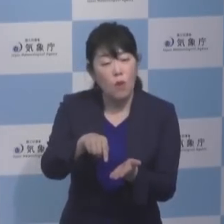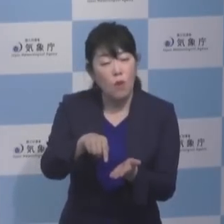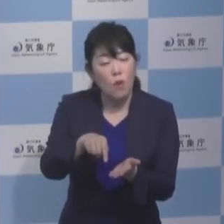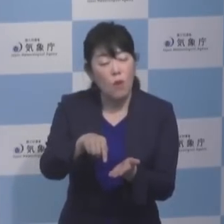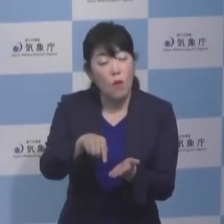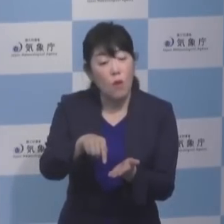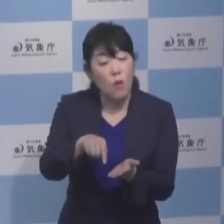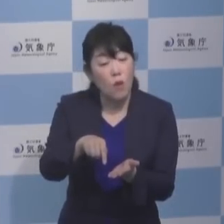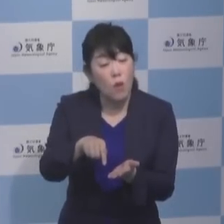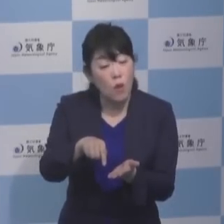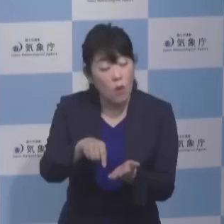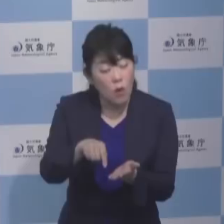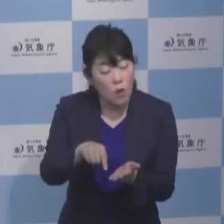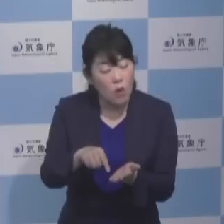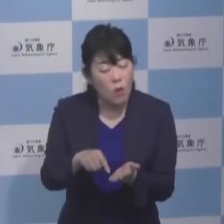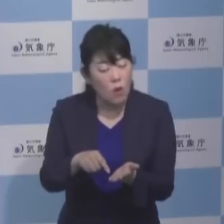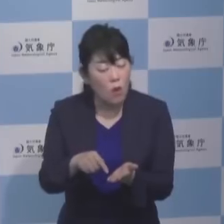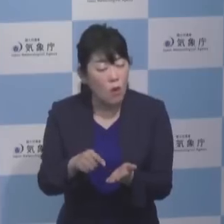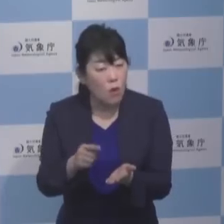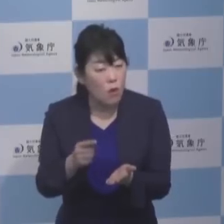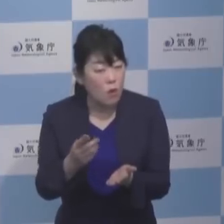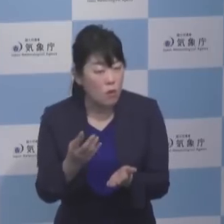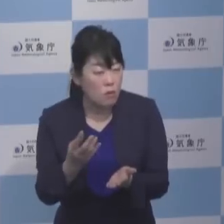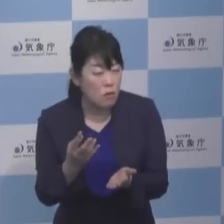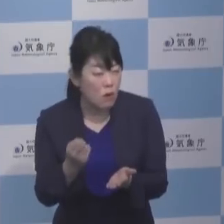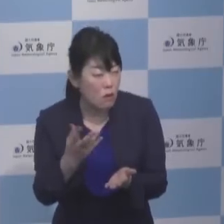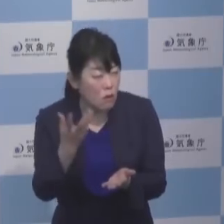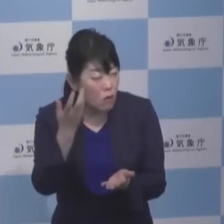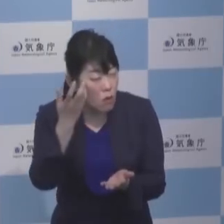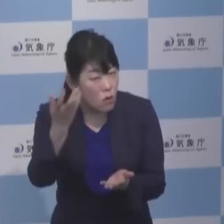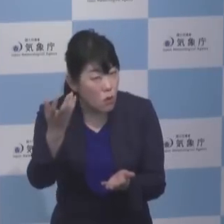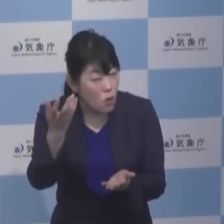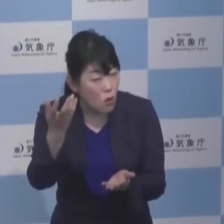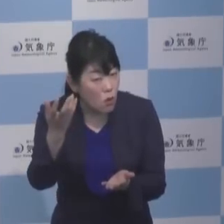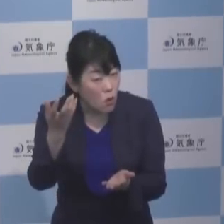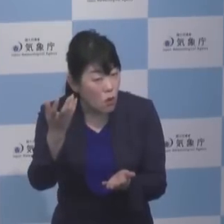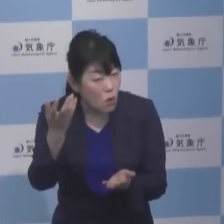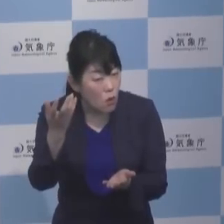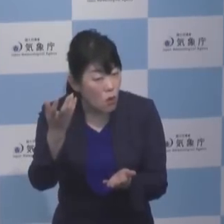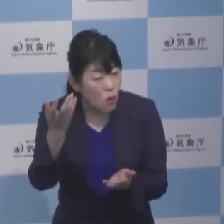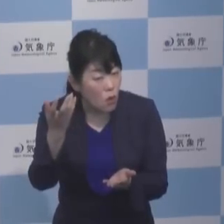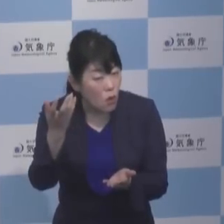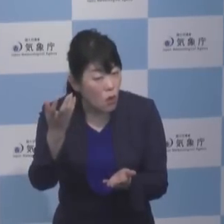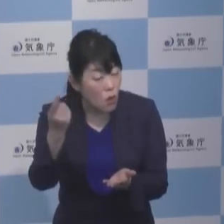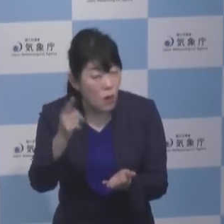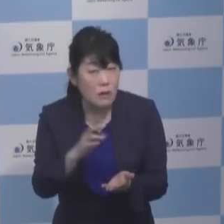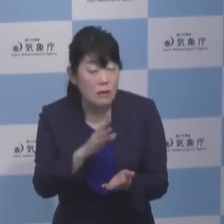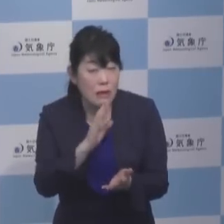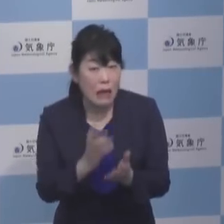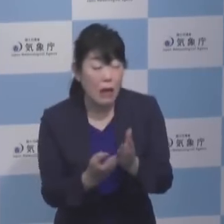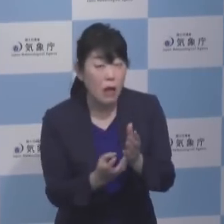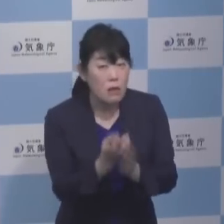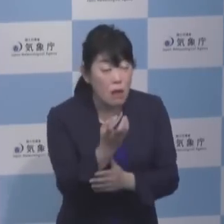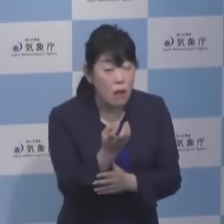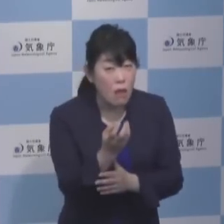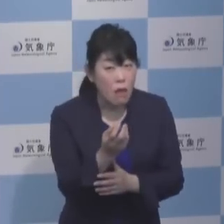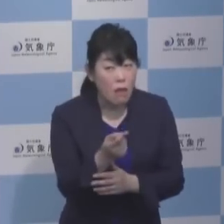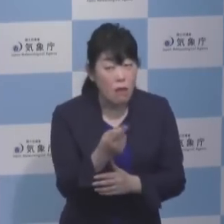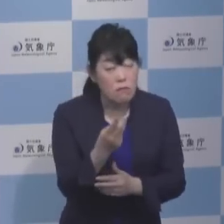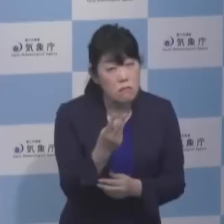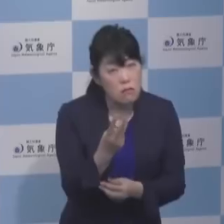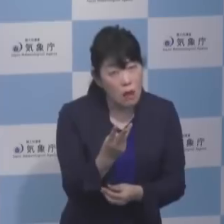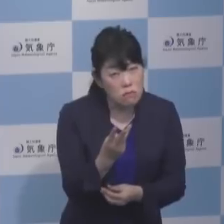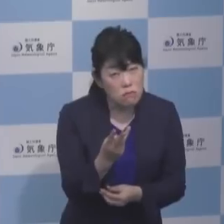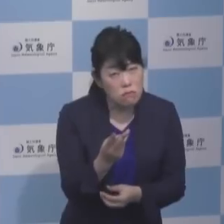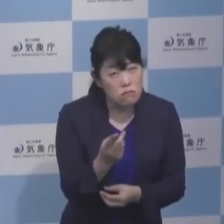4と予測して緊急地震速報を出して、で実際に観測されたのが3だったと、そういうことでよろしいですか。